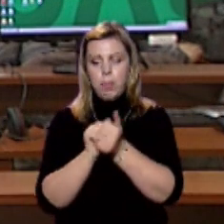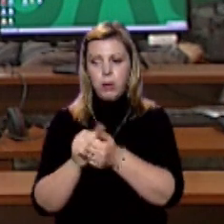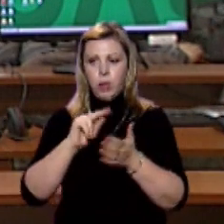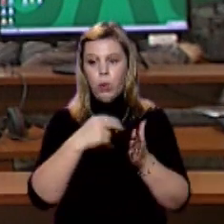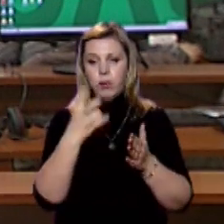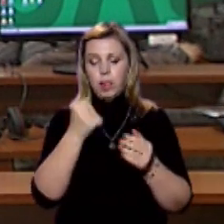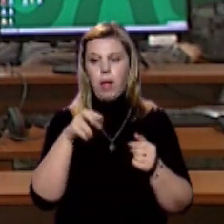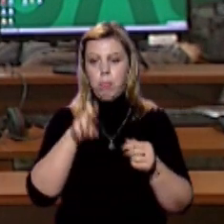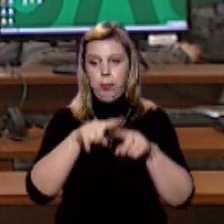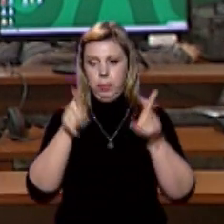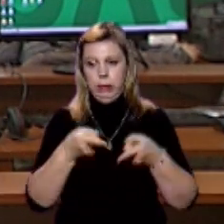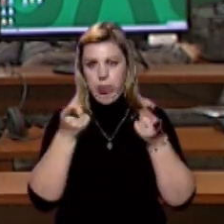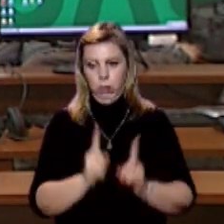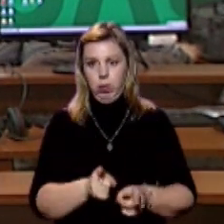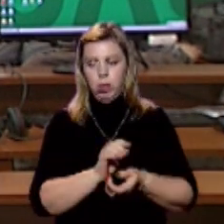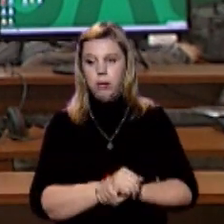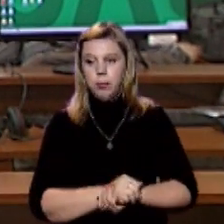довідки на лікарняні листи.